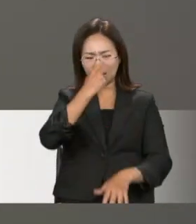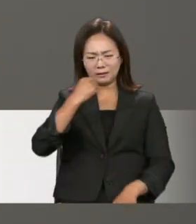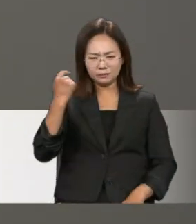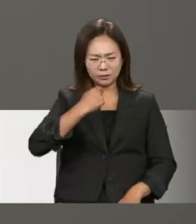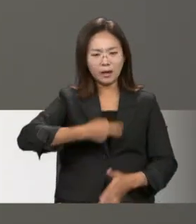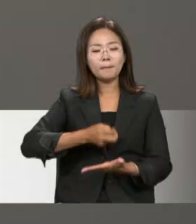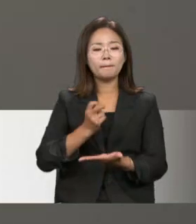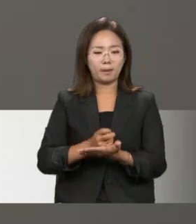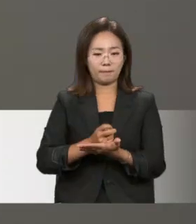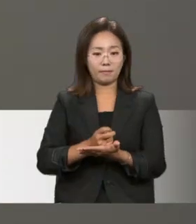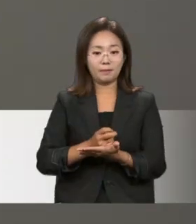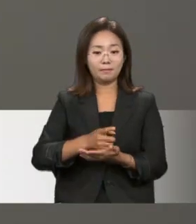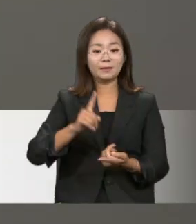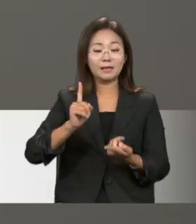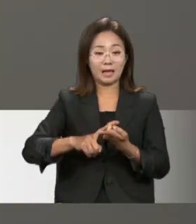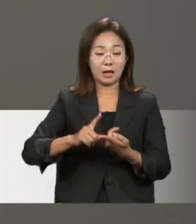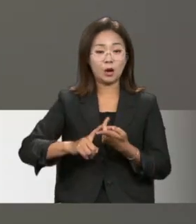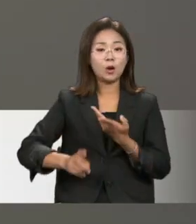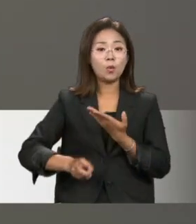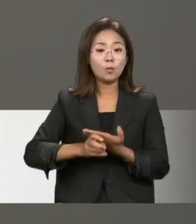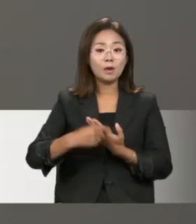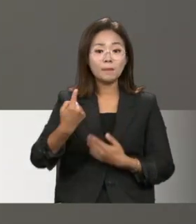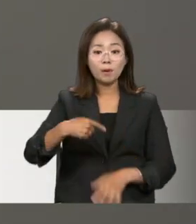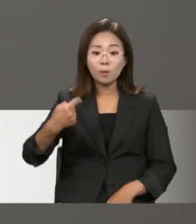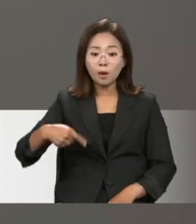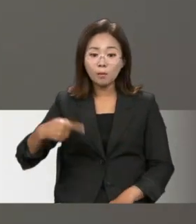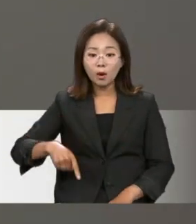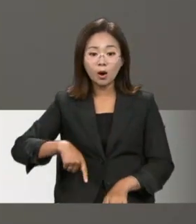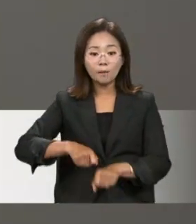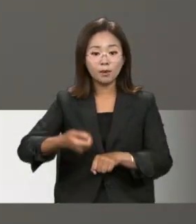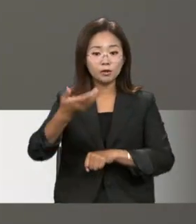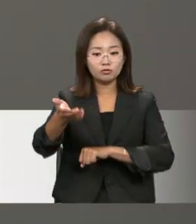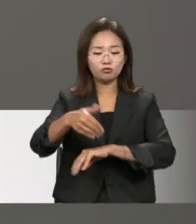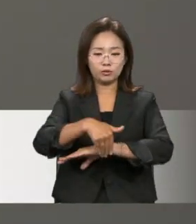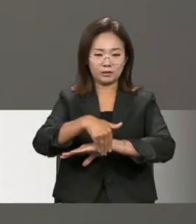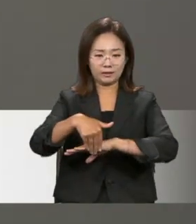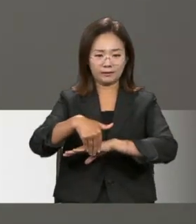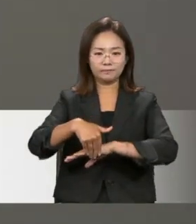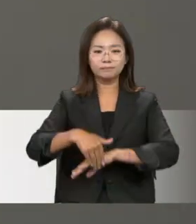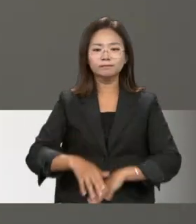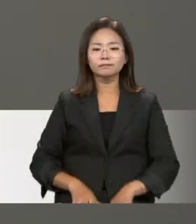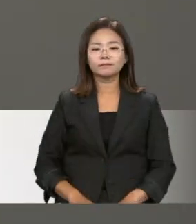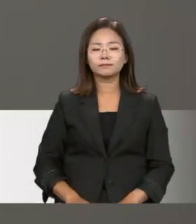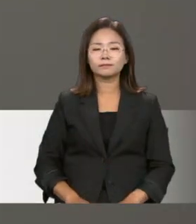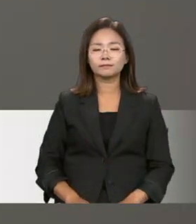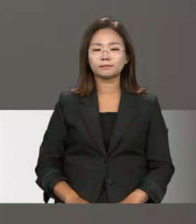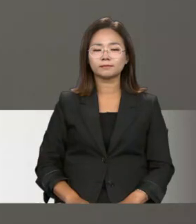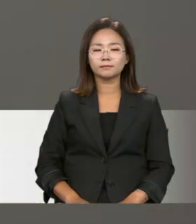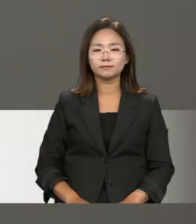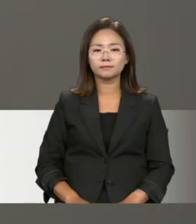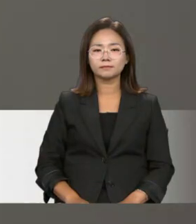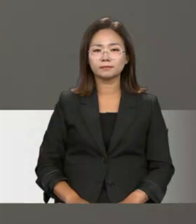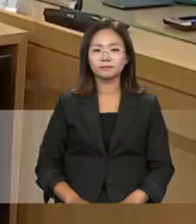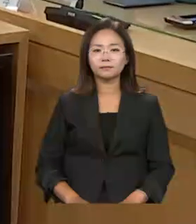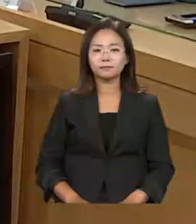철저하게 수사하여 법 위반 사항이 확인될 경우 엄중 조치하겠습니다.